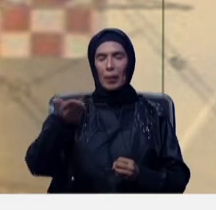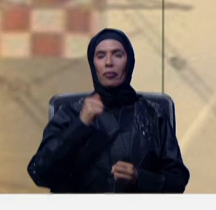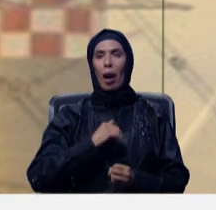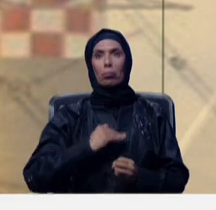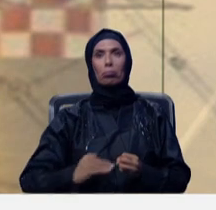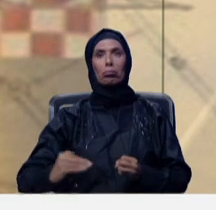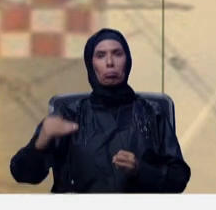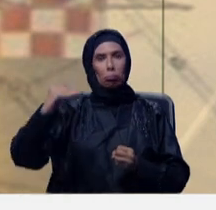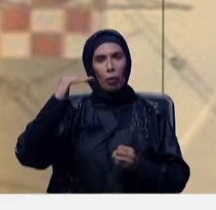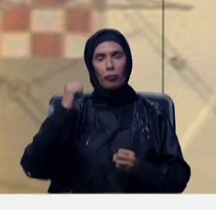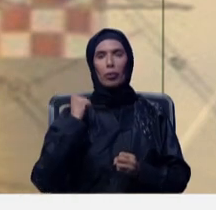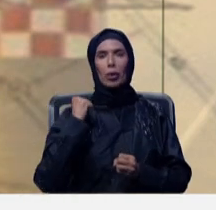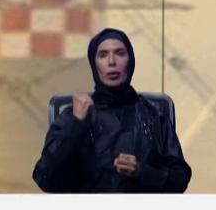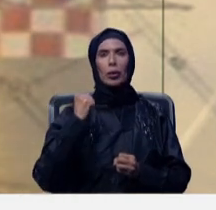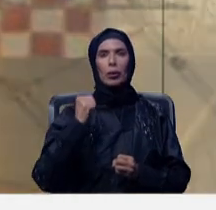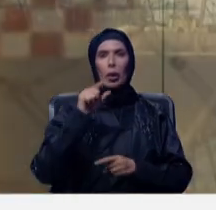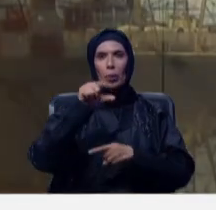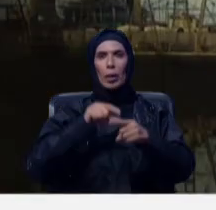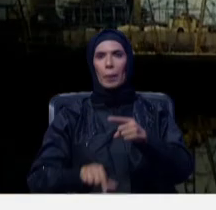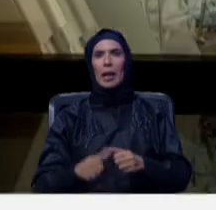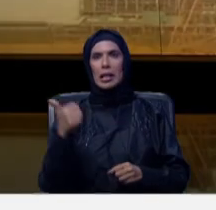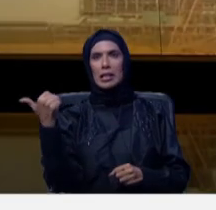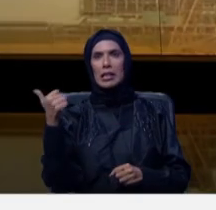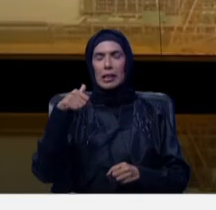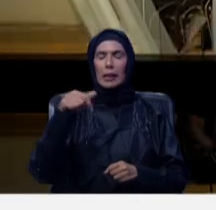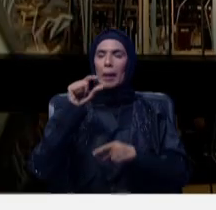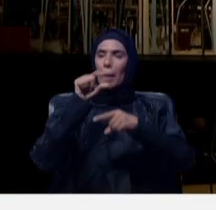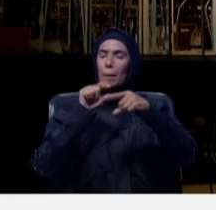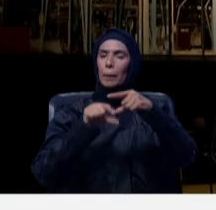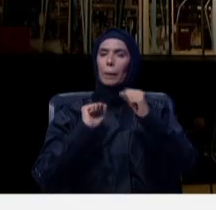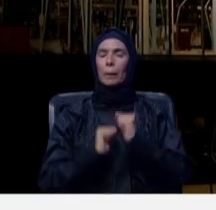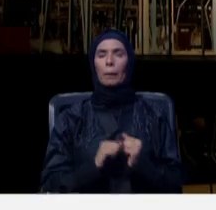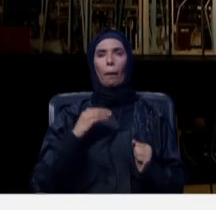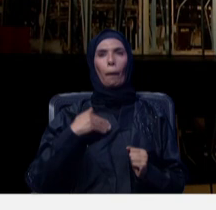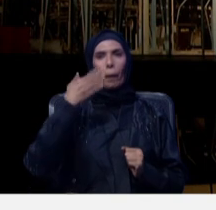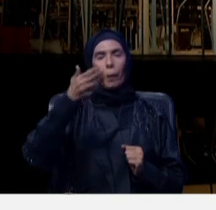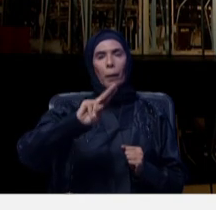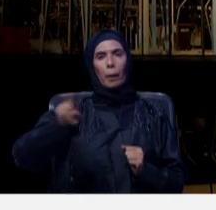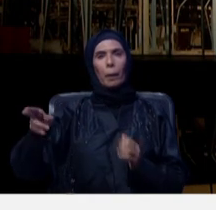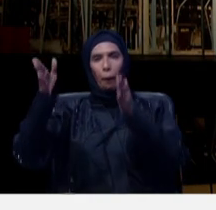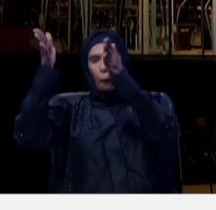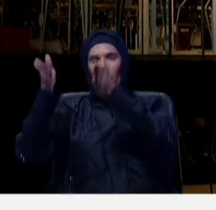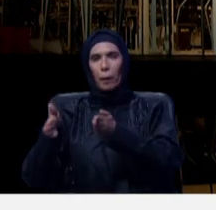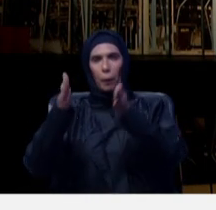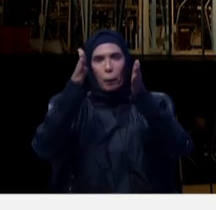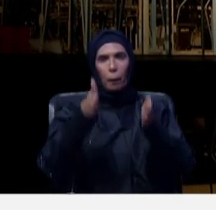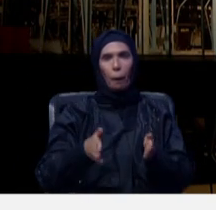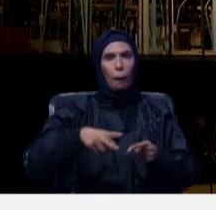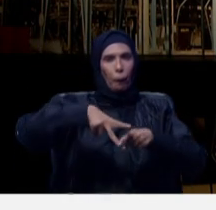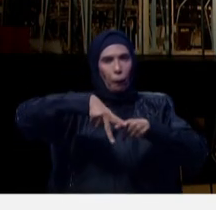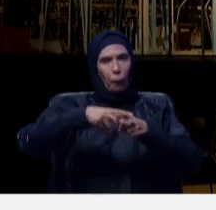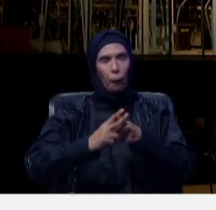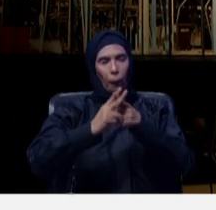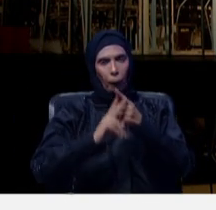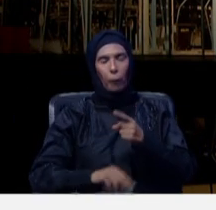كفاءة الطاقة بنسبة 6%، وتضمنت هذه المبادرات المباني والقطاع الصناعي والجانب